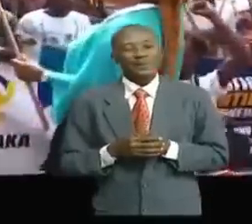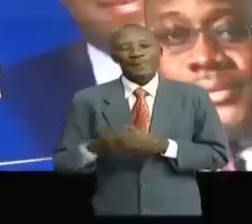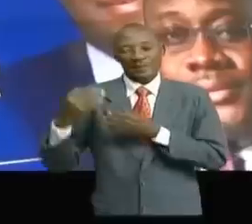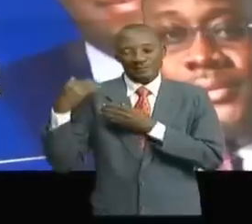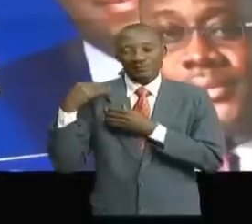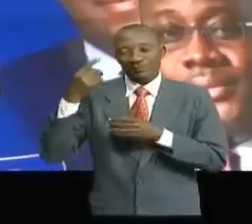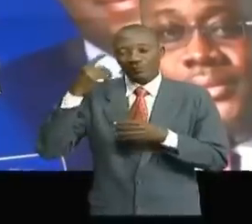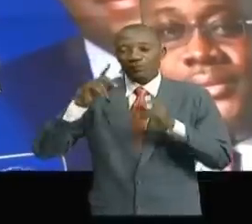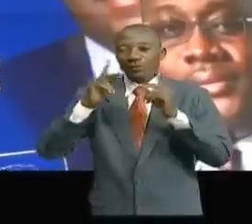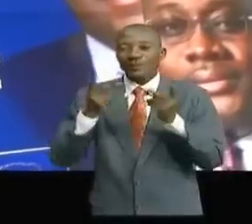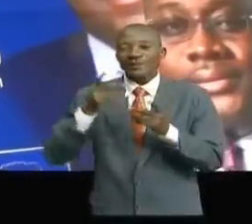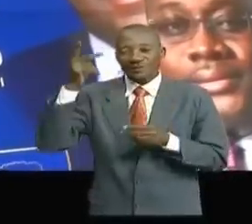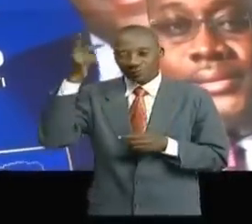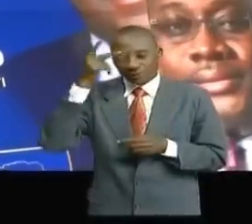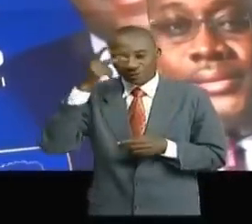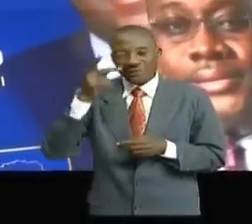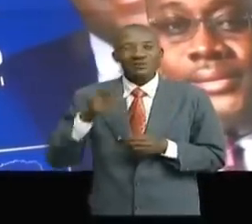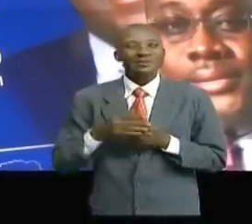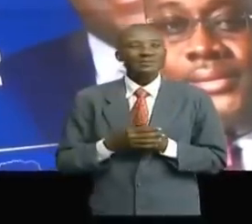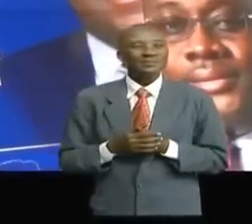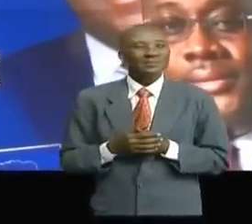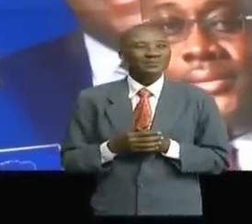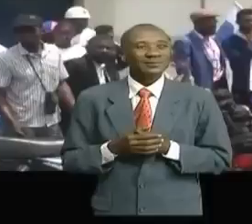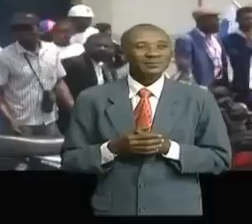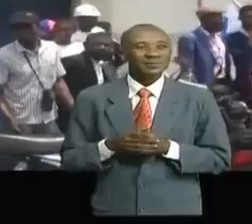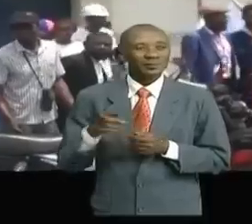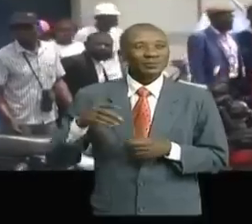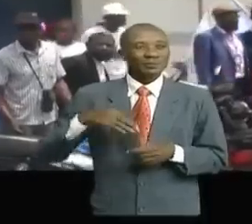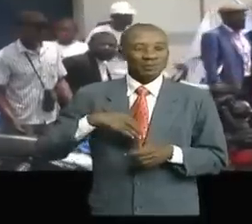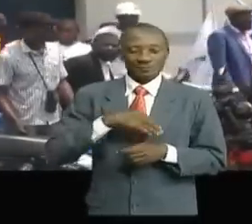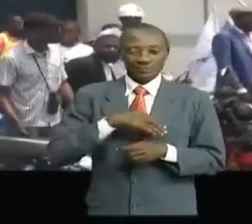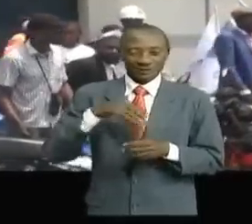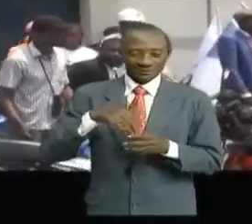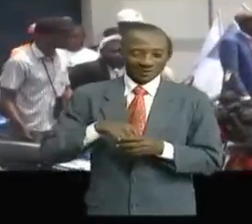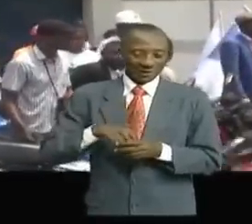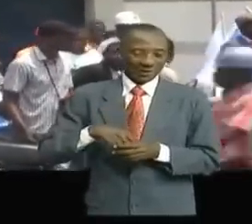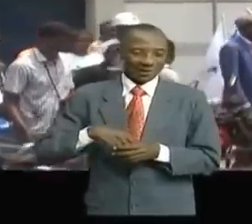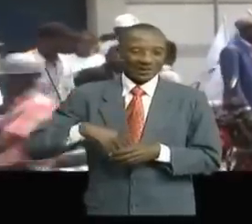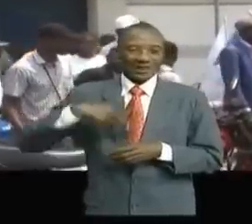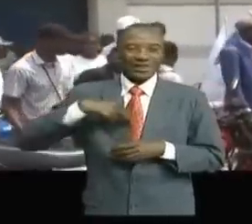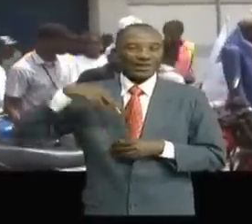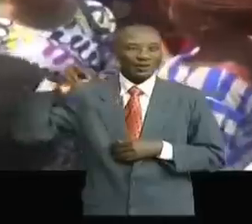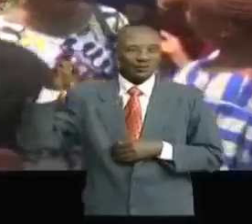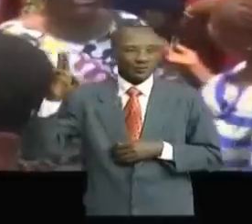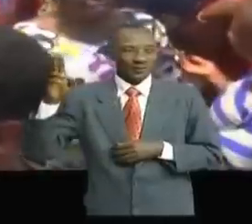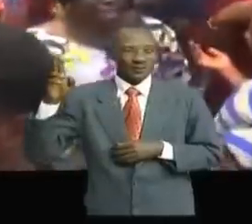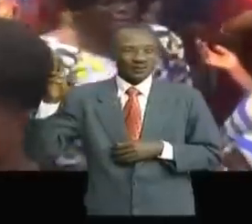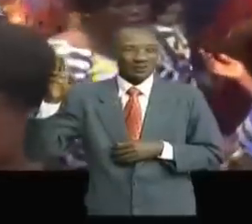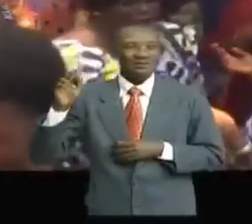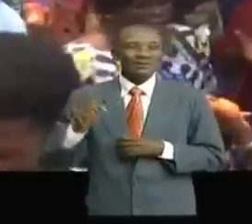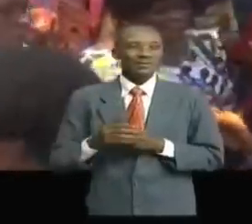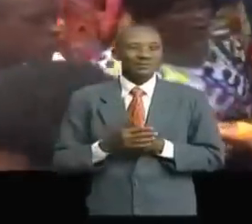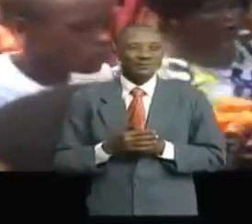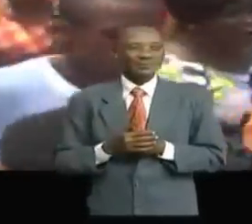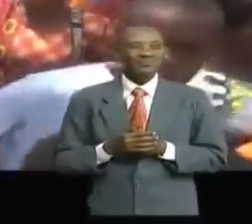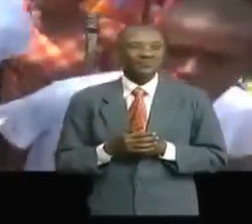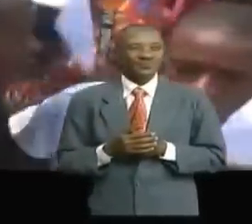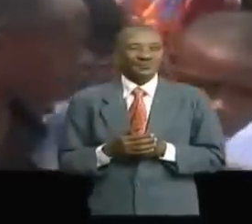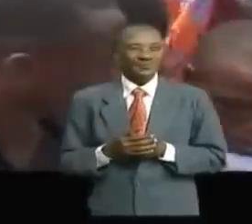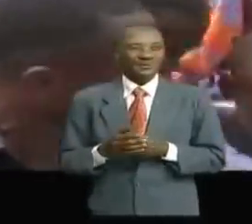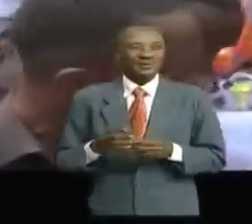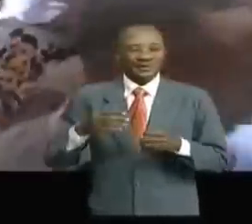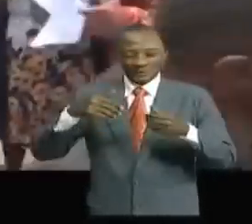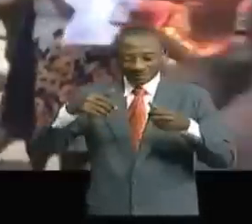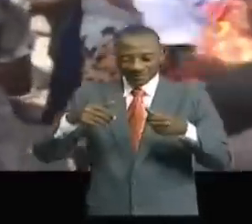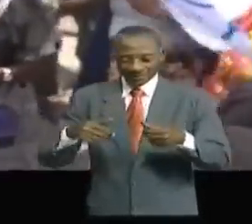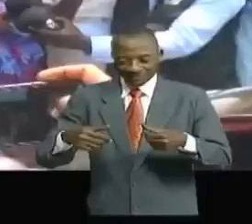Agissons pour la République, AREP en sigle, membre de l'Union Sacrée, a initié une série des activités de sensibilisation des électeurs